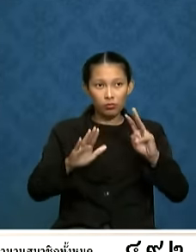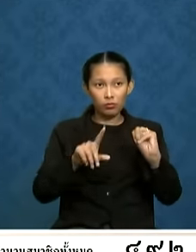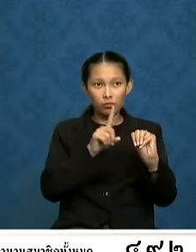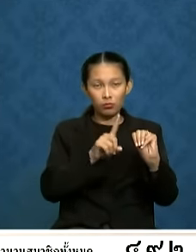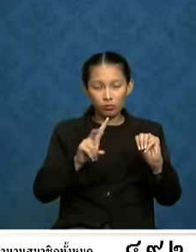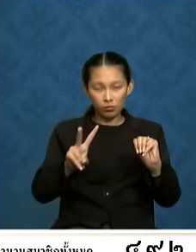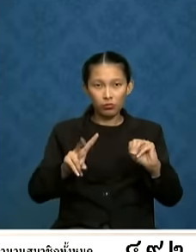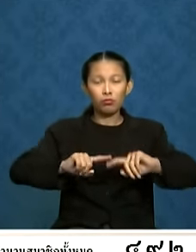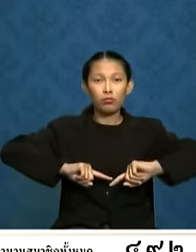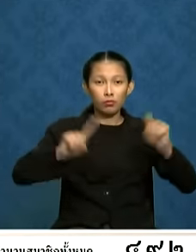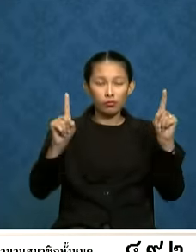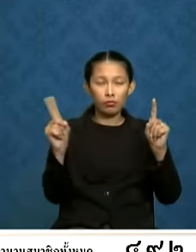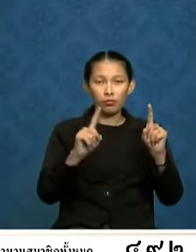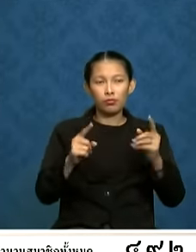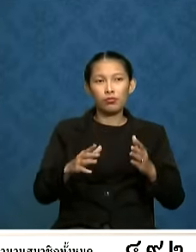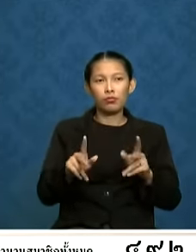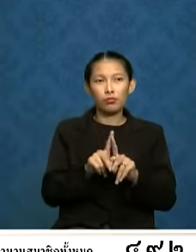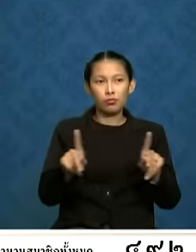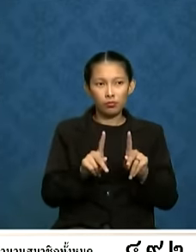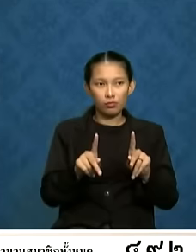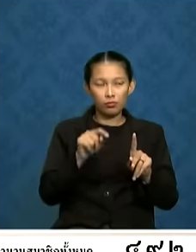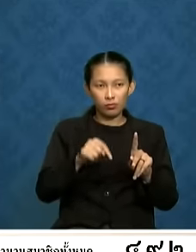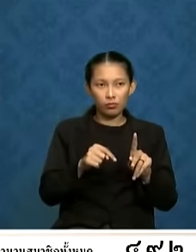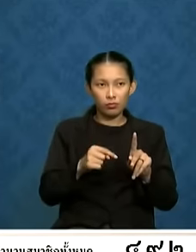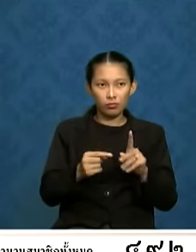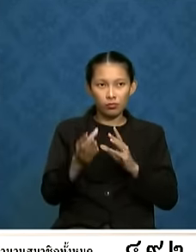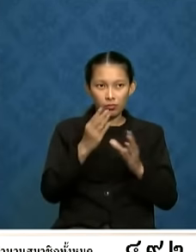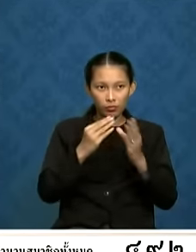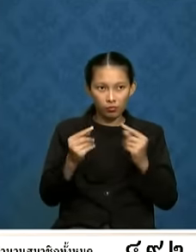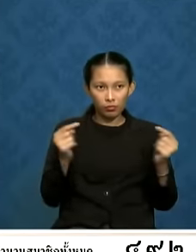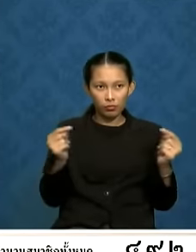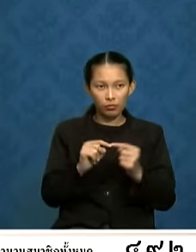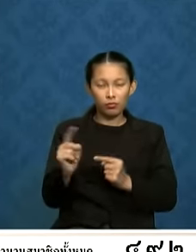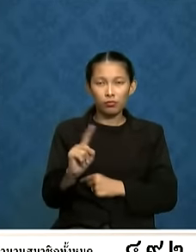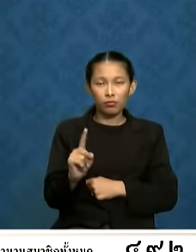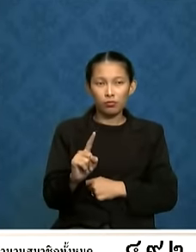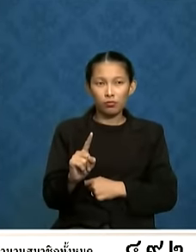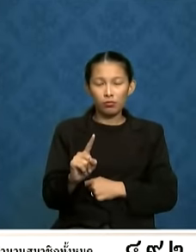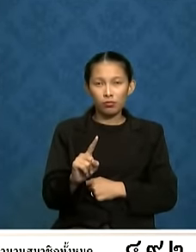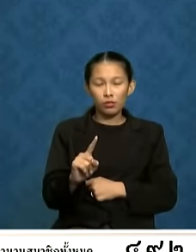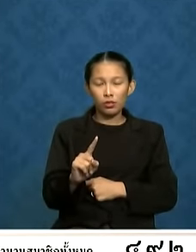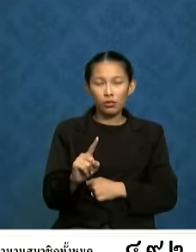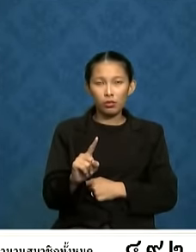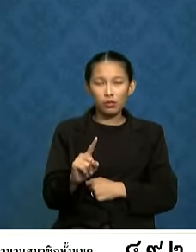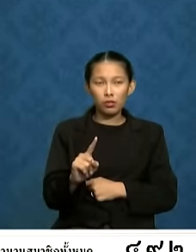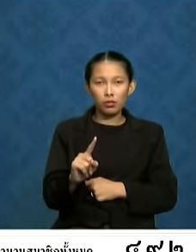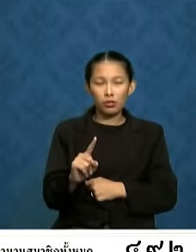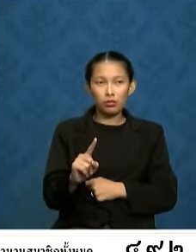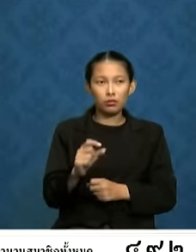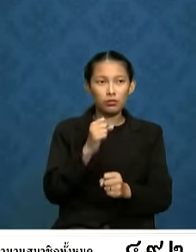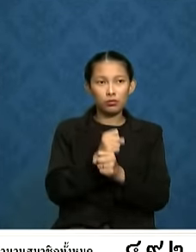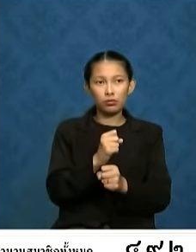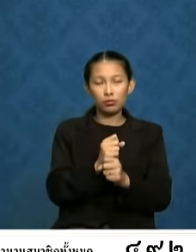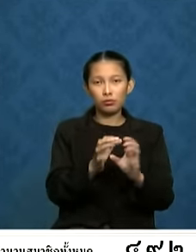112แต่เป็นกรรมาธิการที่จะศึกษานะครับในเรื่องของการทำเกี่ยว